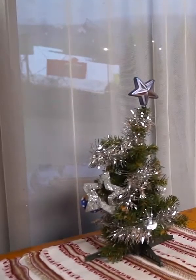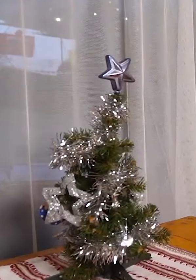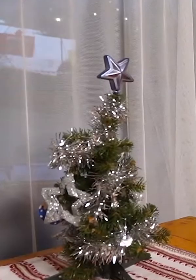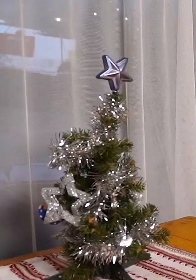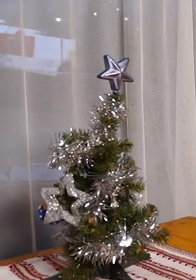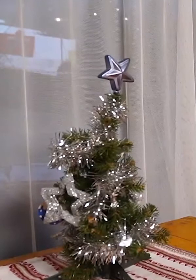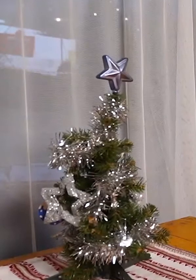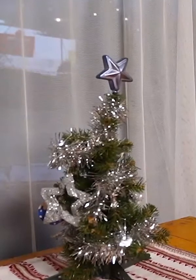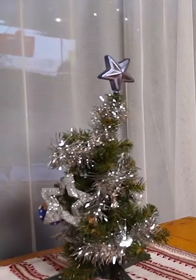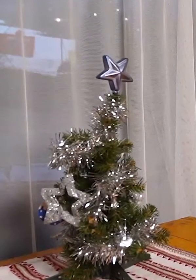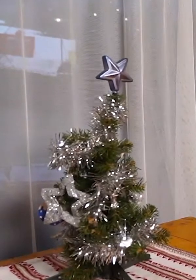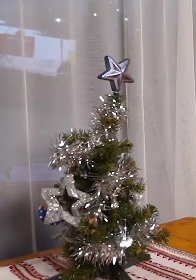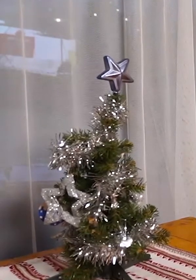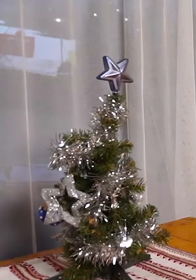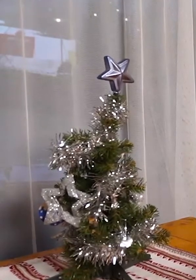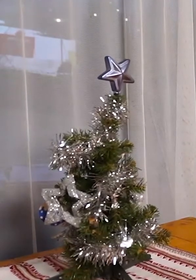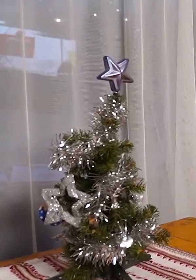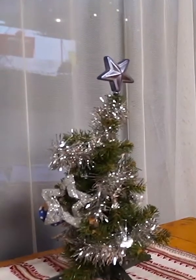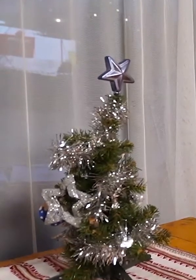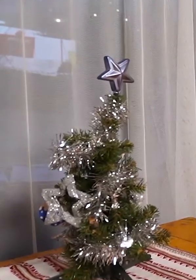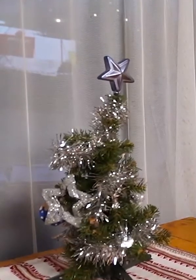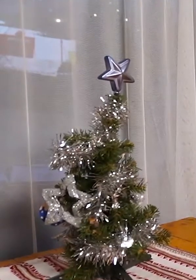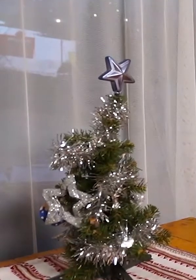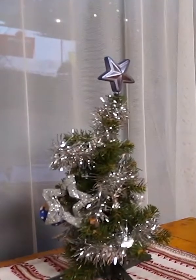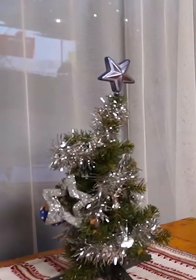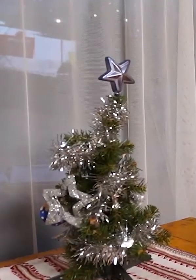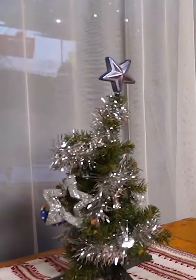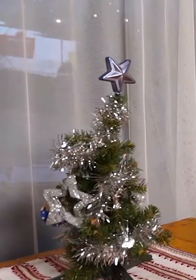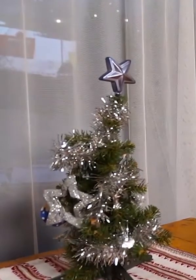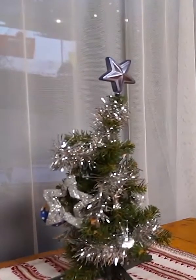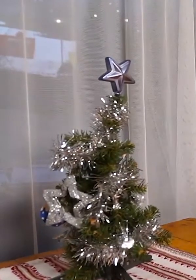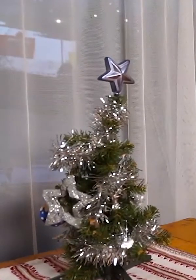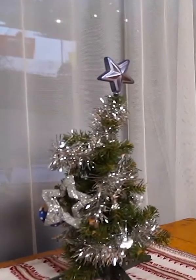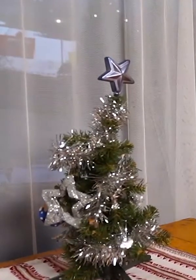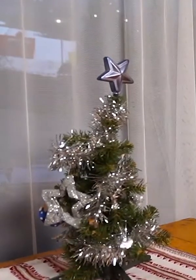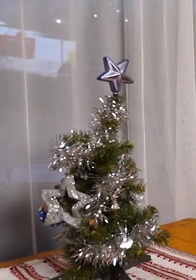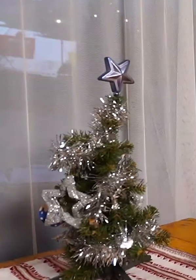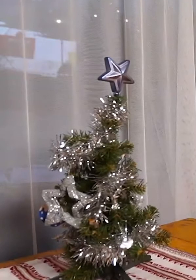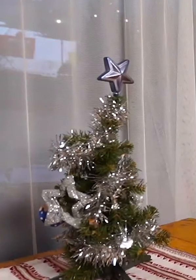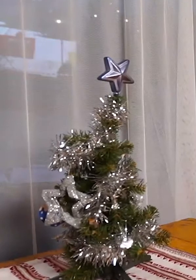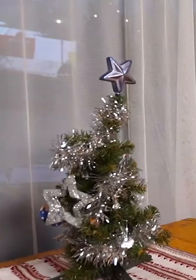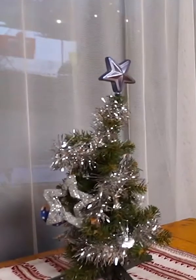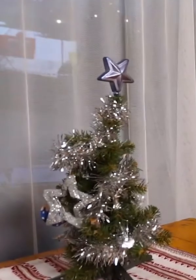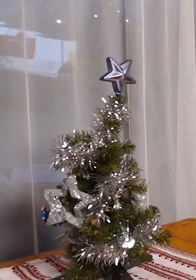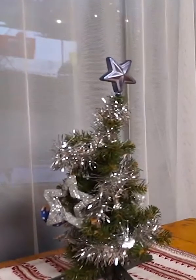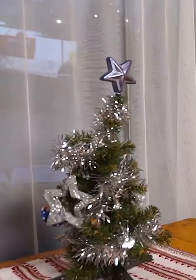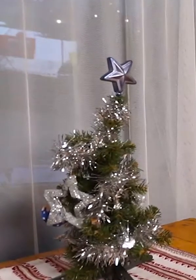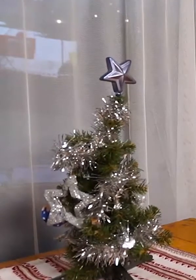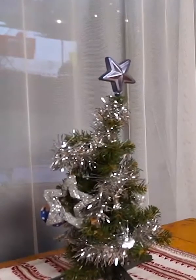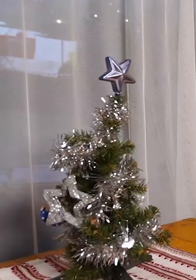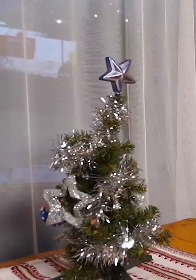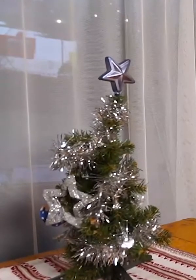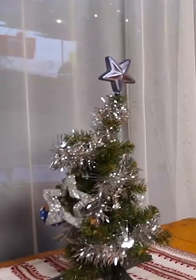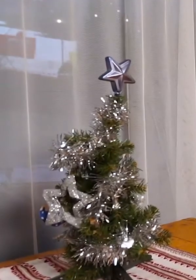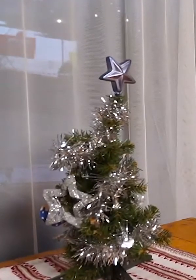спорт. У 27 років я спробував лижі, потім у 30 спробував стати на сноуборд. І зараз мені 33, і я